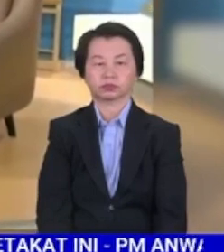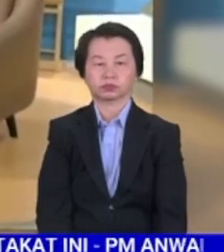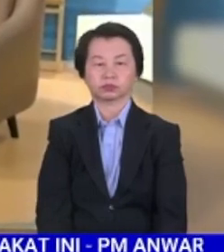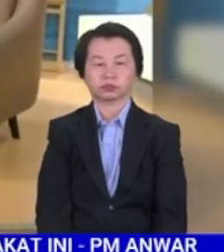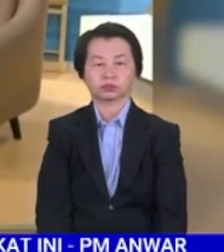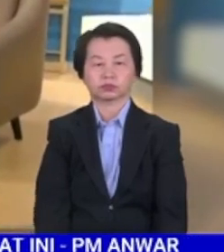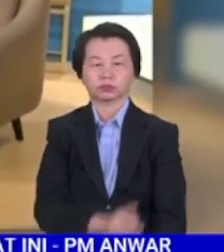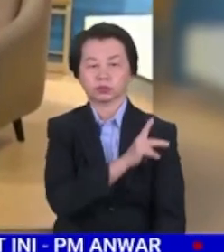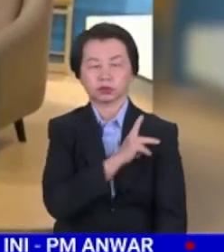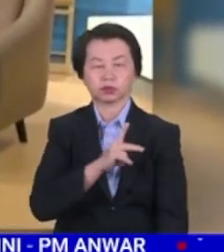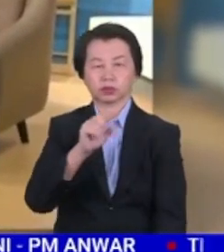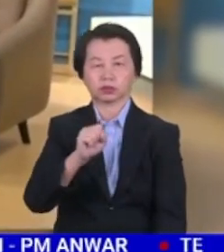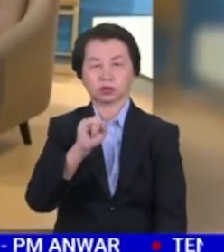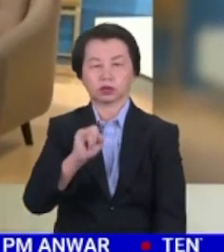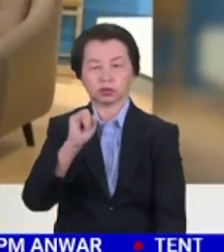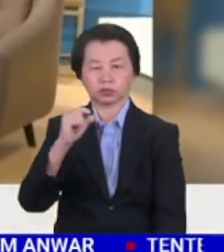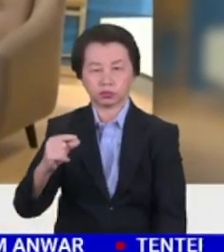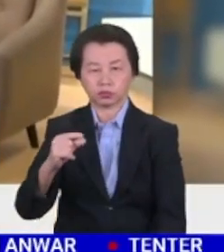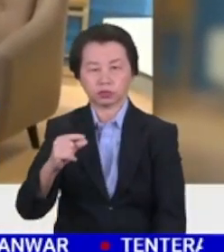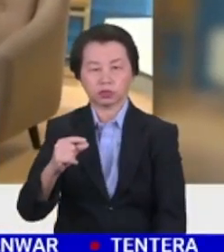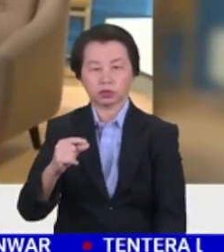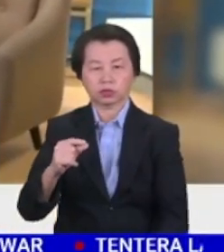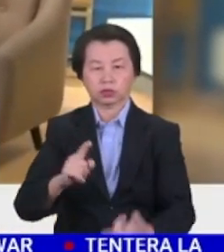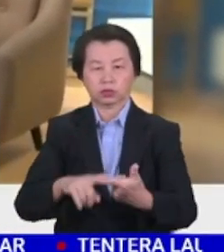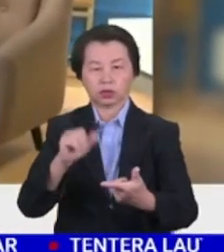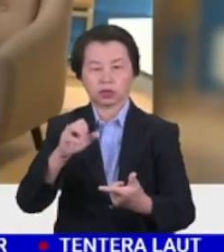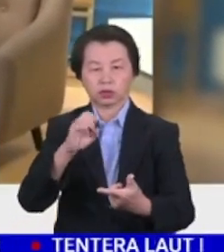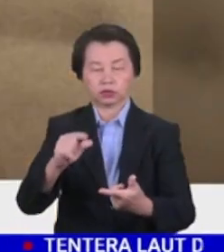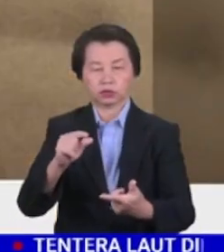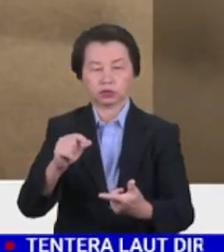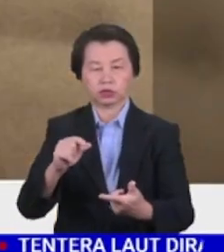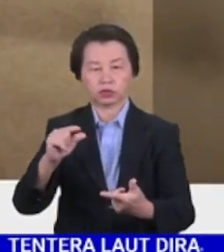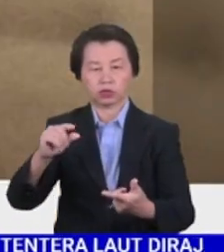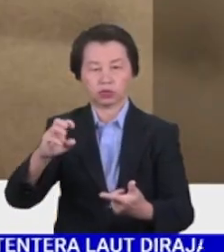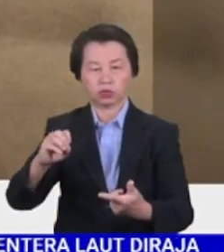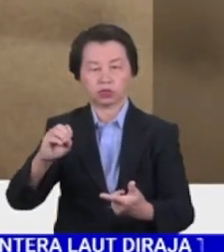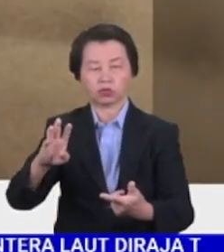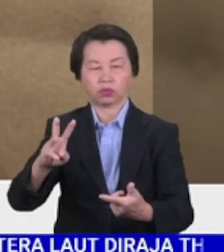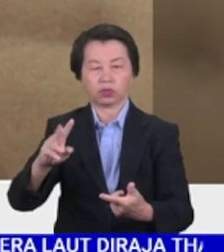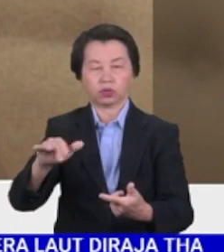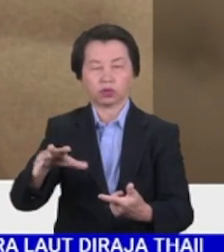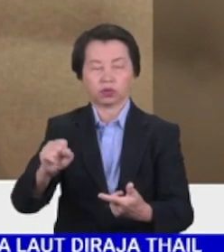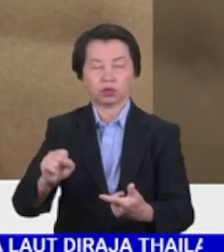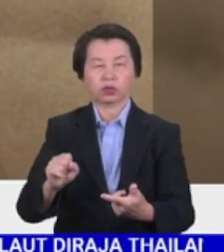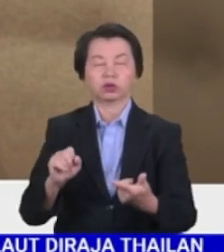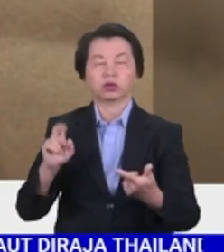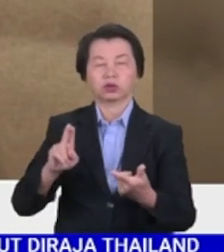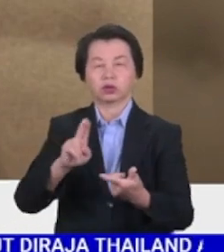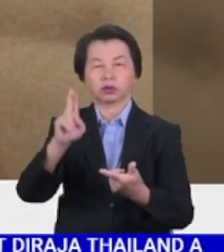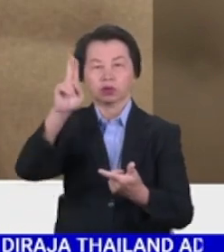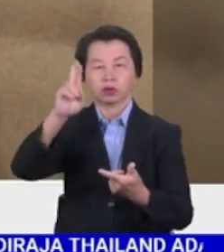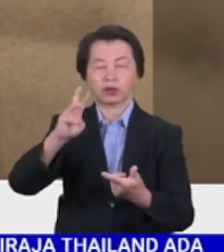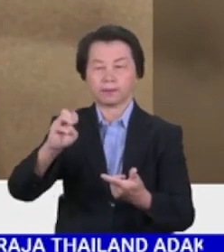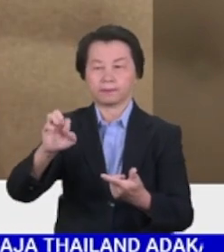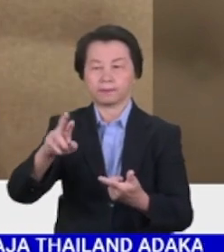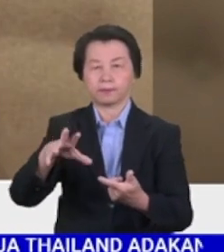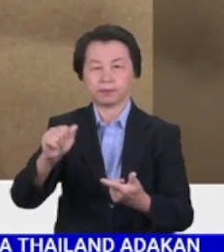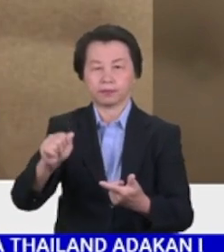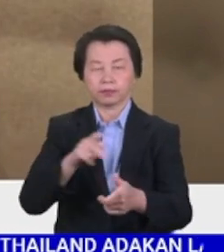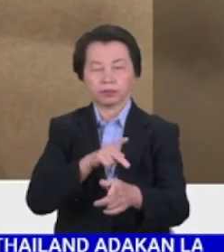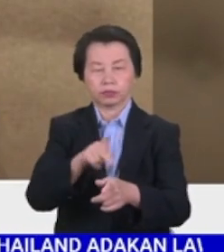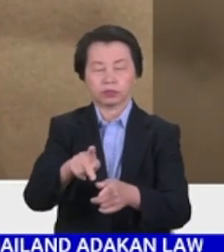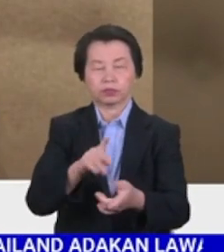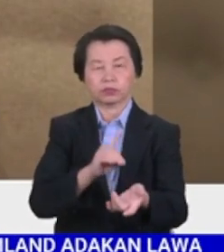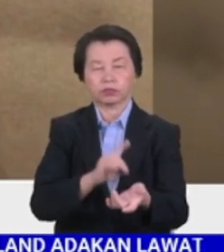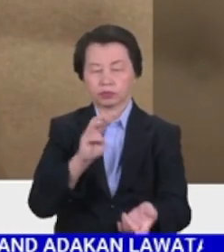Justru Ketua SIG Two Coats dan SIG Go Wises, Universiti Teknologi Mara Cawangan Sabah, Profesor Madya